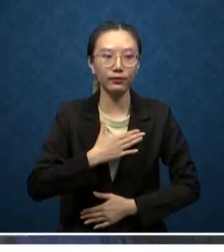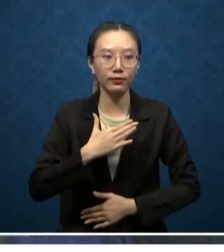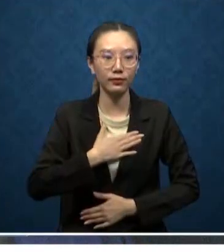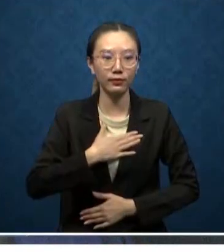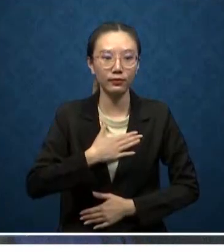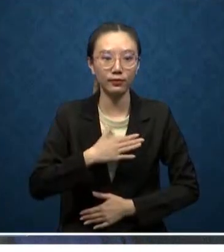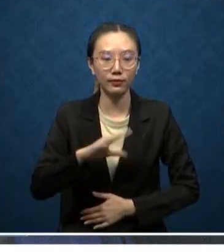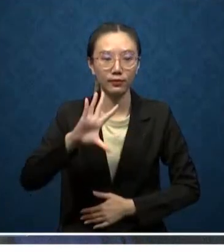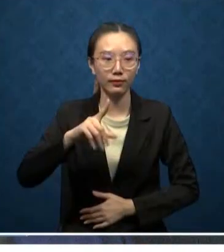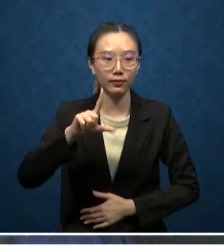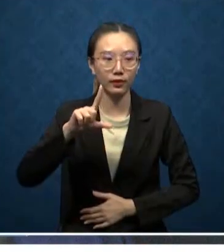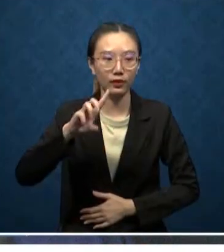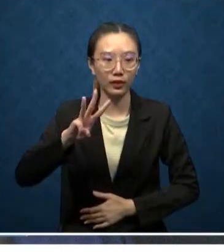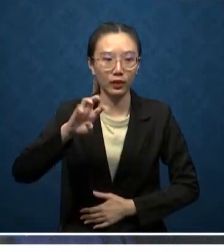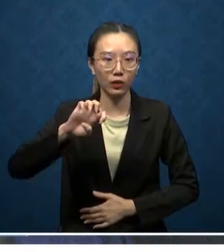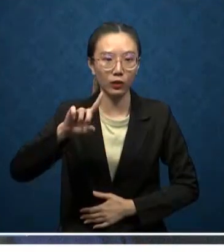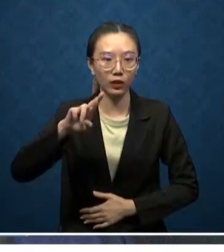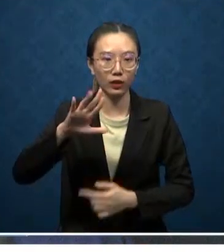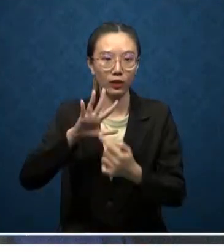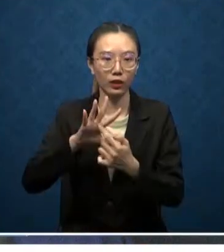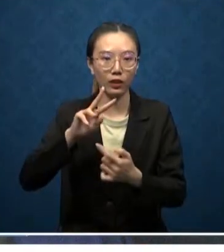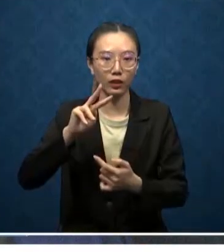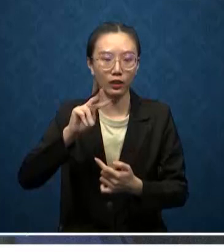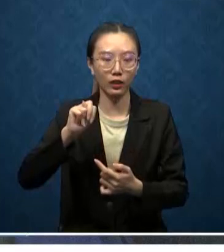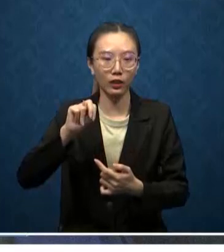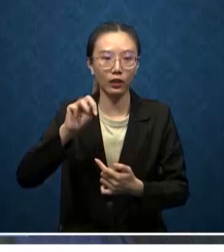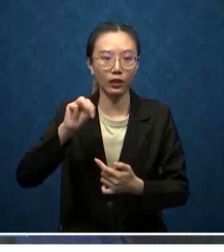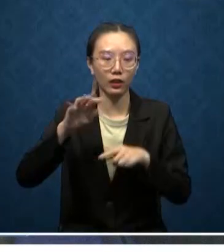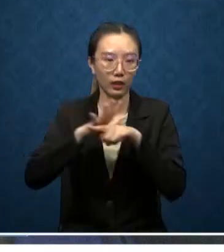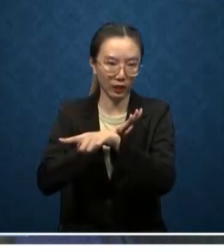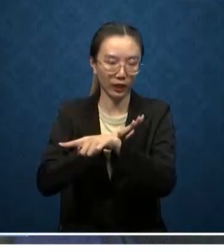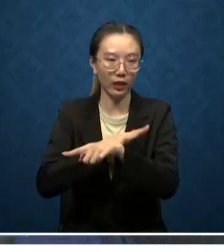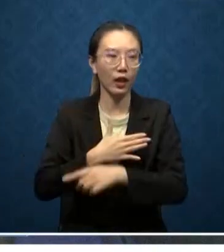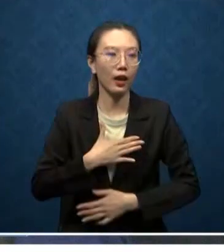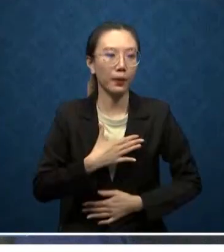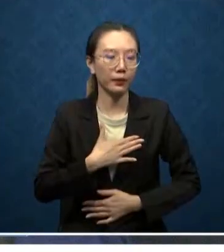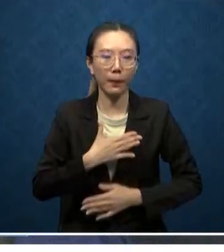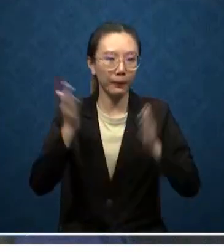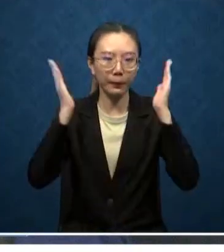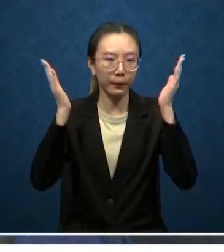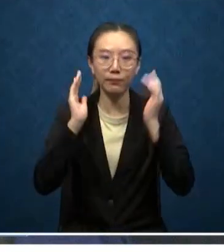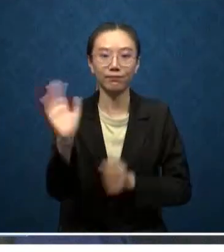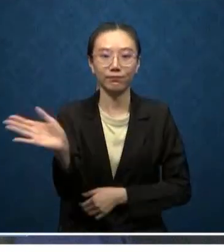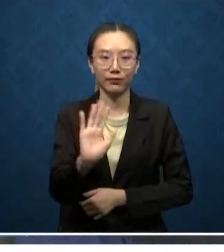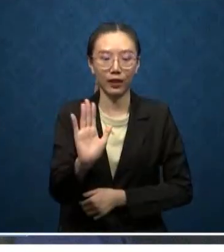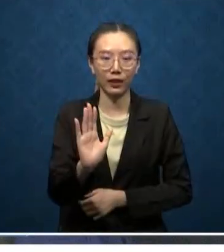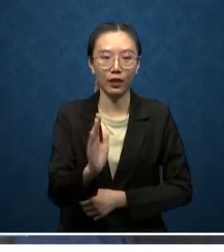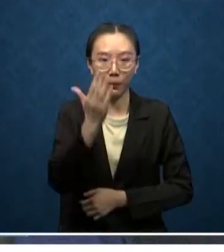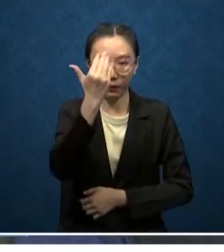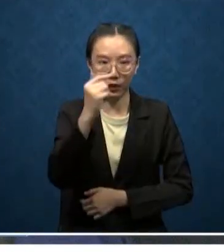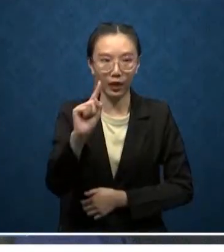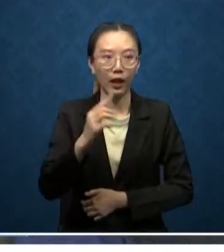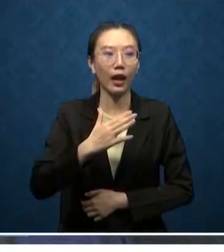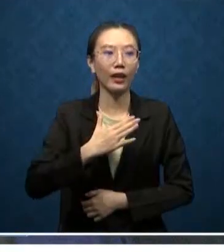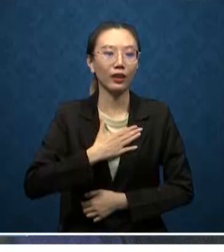สุนทรสมาชิกวุฒิสภาก่อนอื่นดิฉันคงไม่อภิปรายนะคะในวันนี้เพราะว่าดิฉันขอ